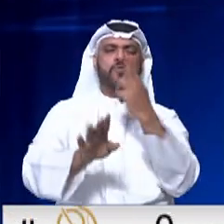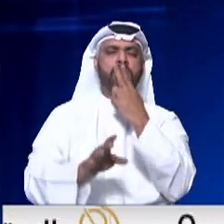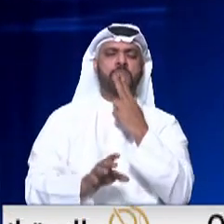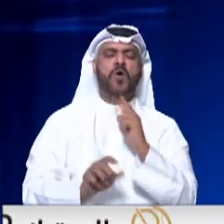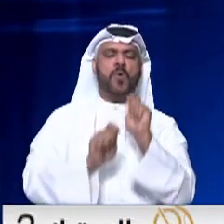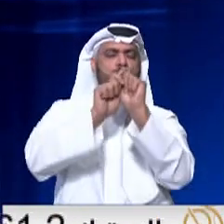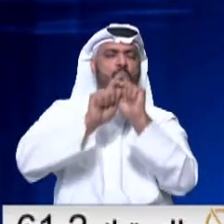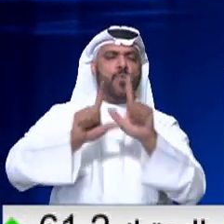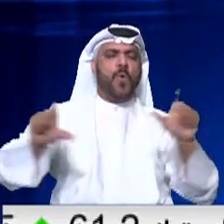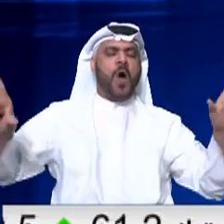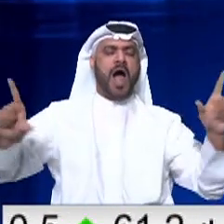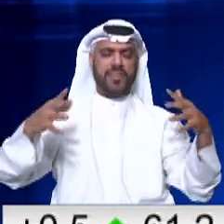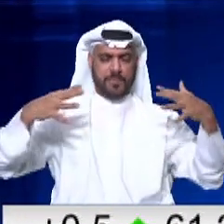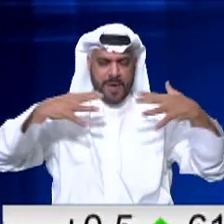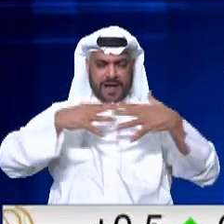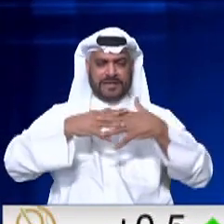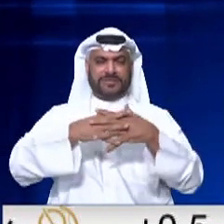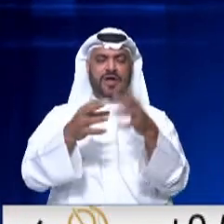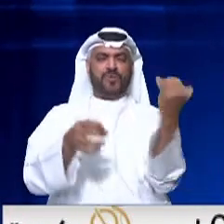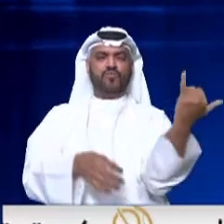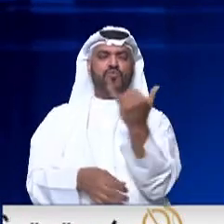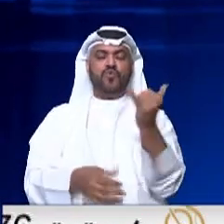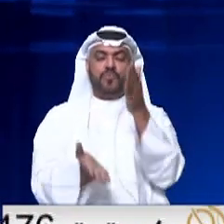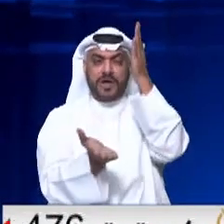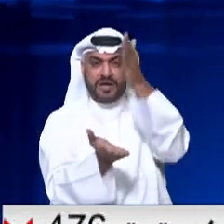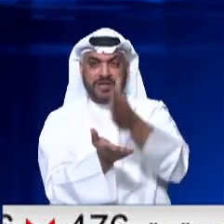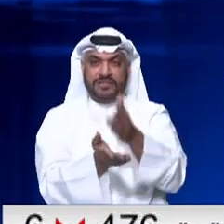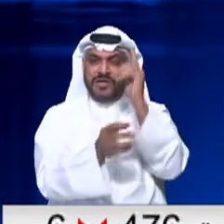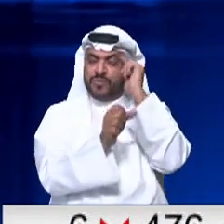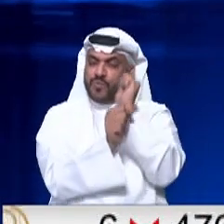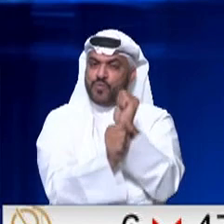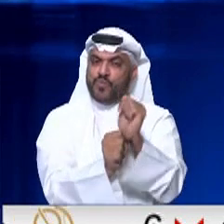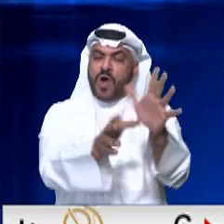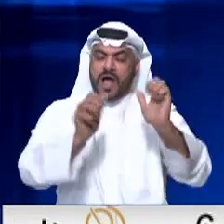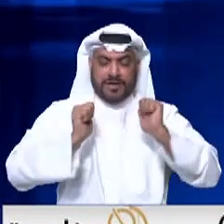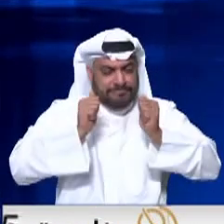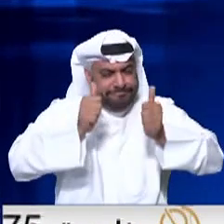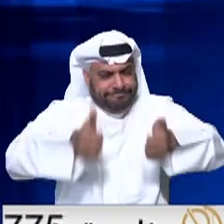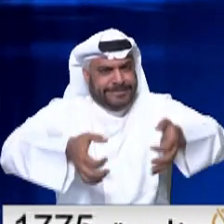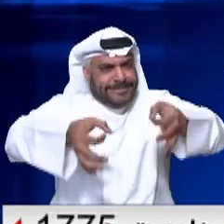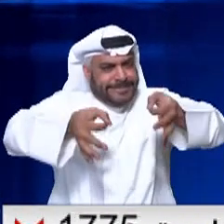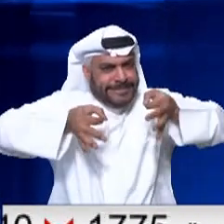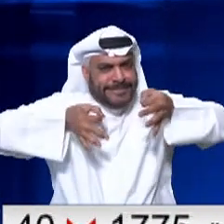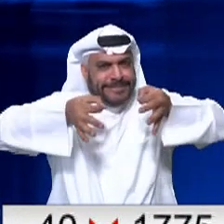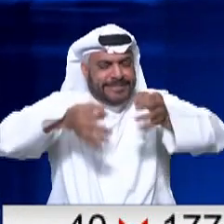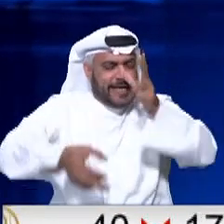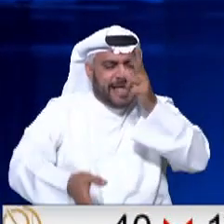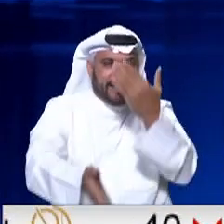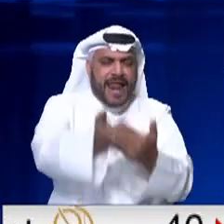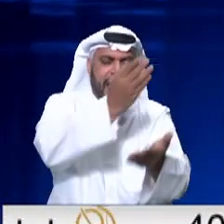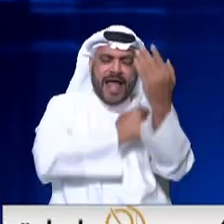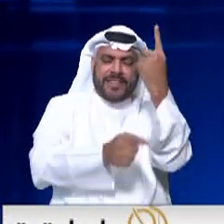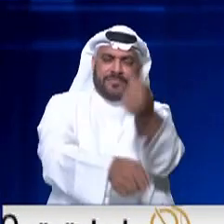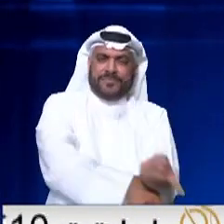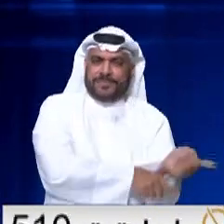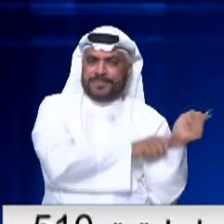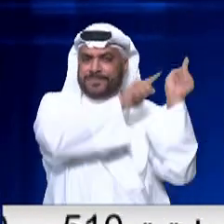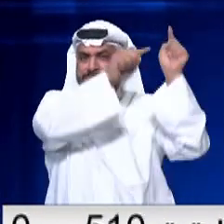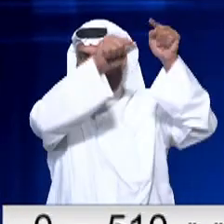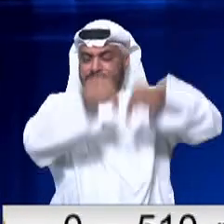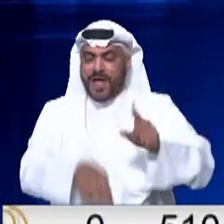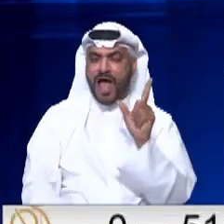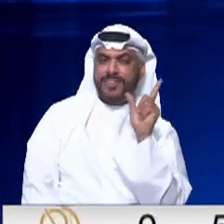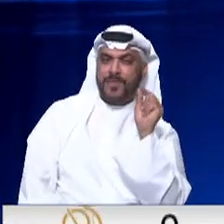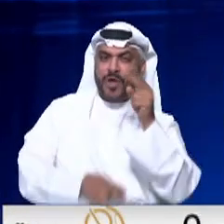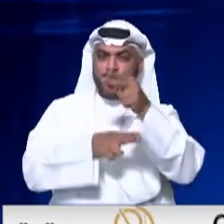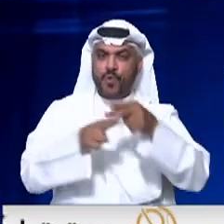وبصورة جسدت تمسكهم بالثوابت الوطنية والتزامهم بالنهج الديمقراطي الراسخ الذي تتميز به